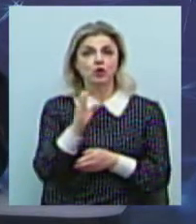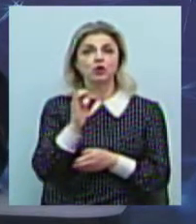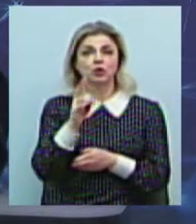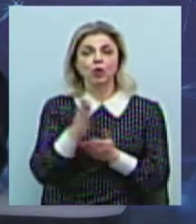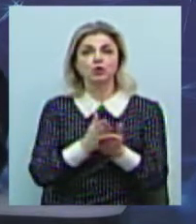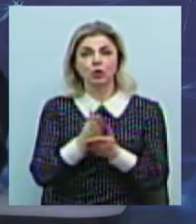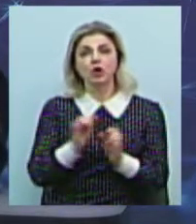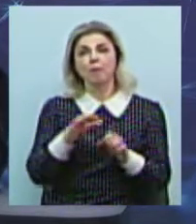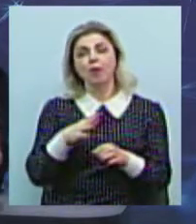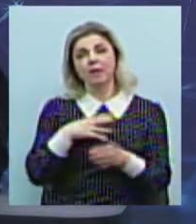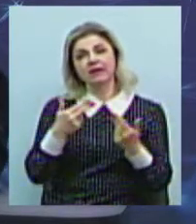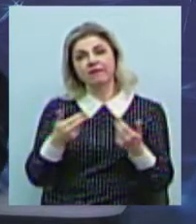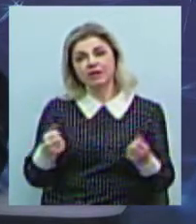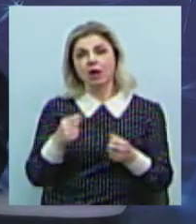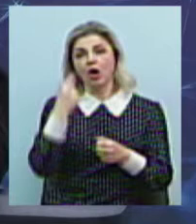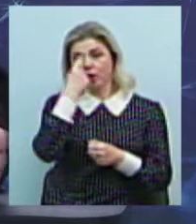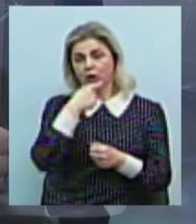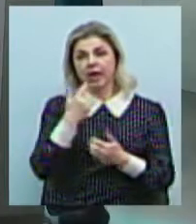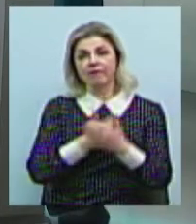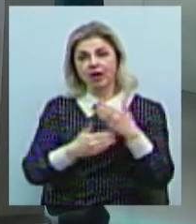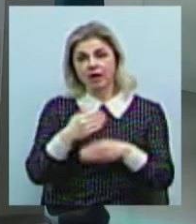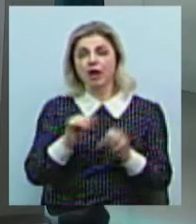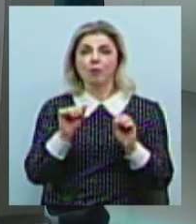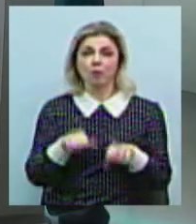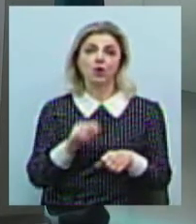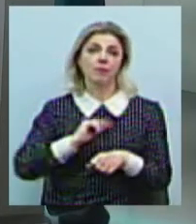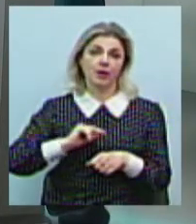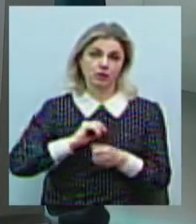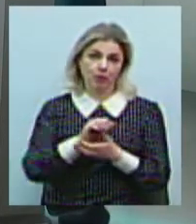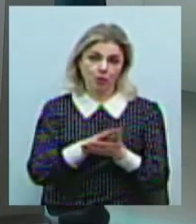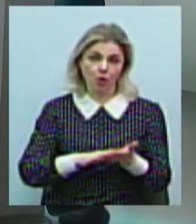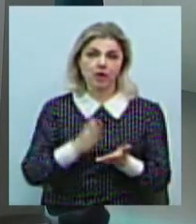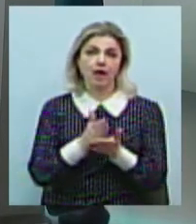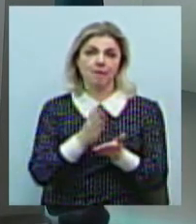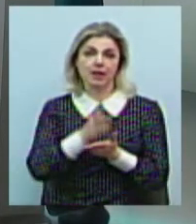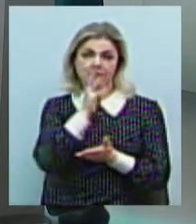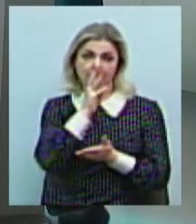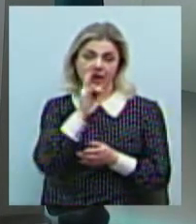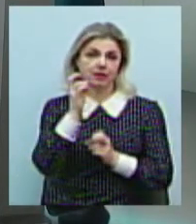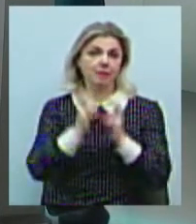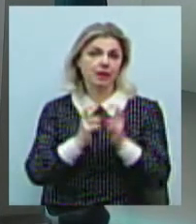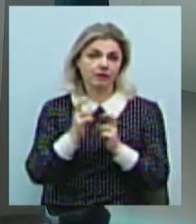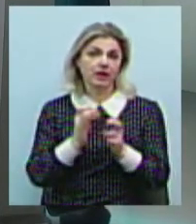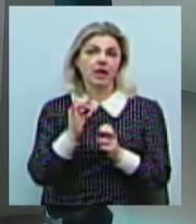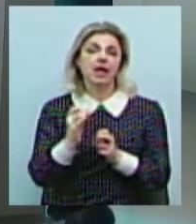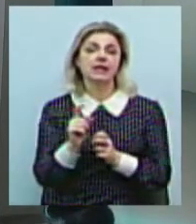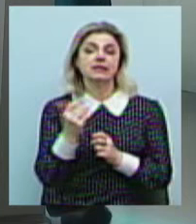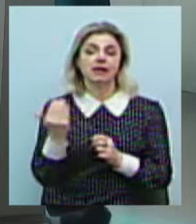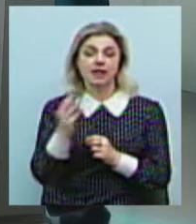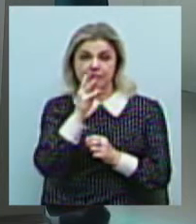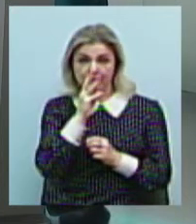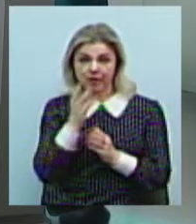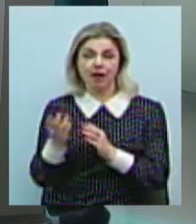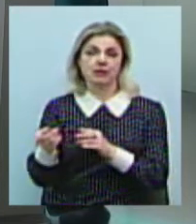особи інвалідами, але вони продовжують працювати, мають заробітну плату, звичайно, на підприємстві, і з неї розраховується їм розмір